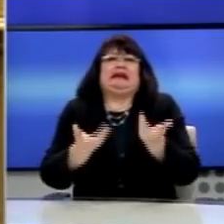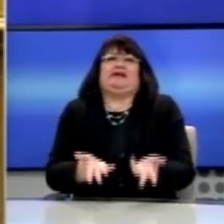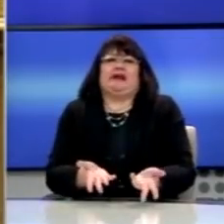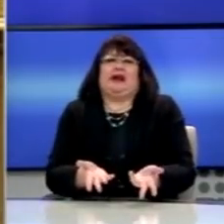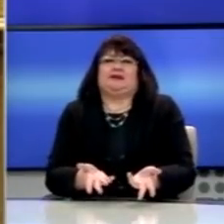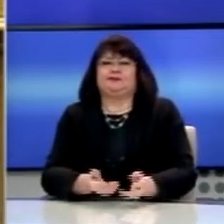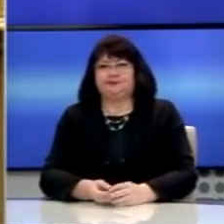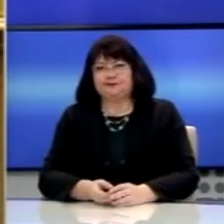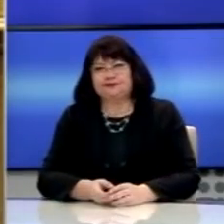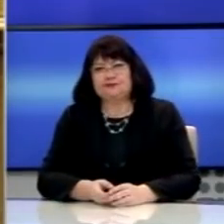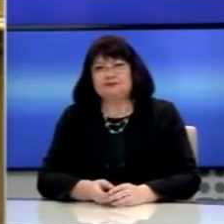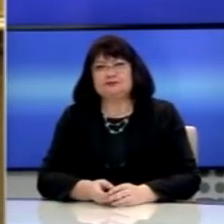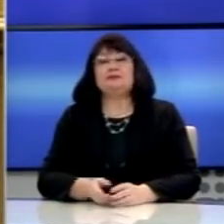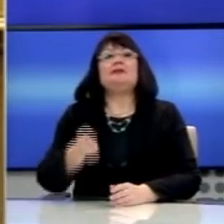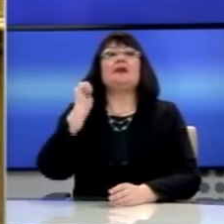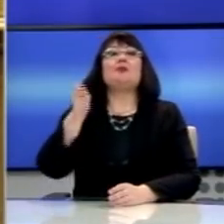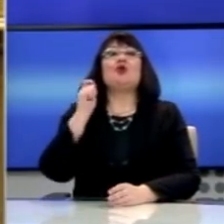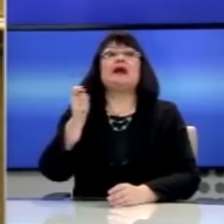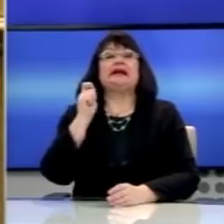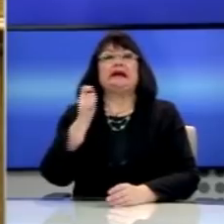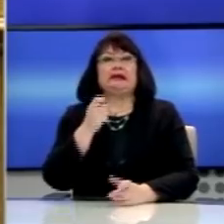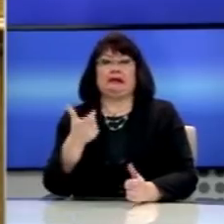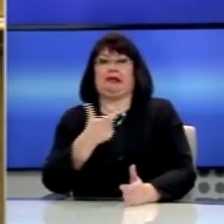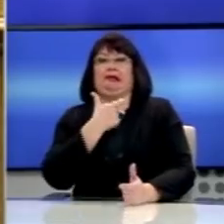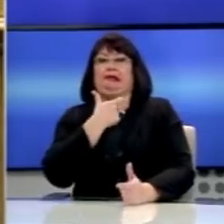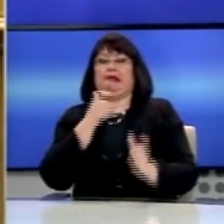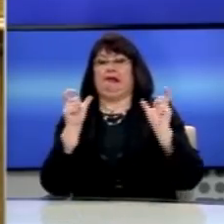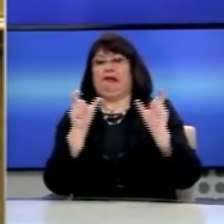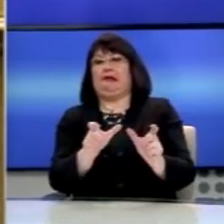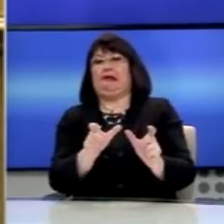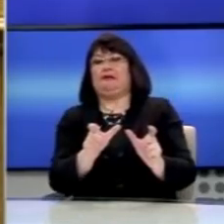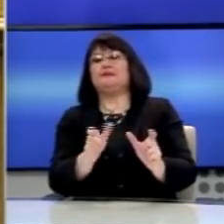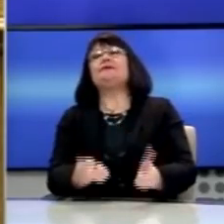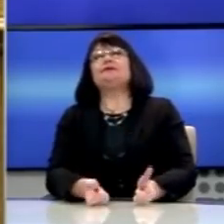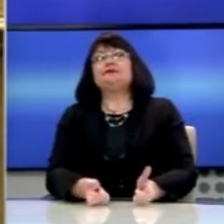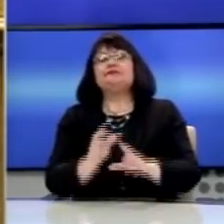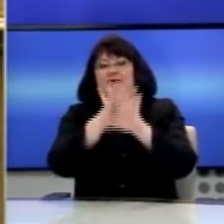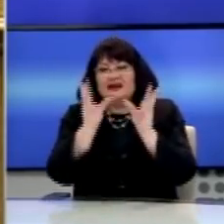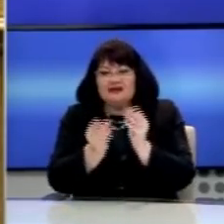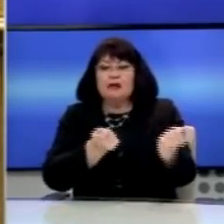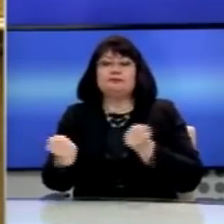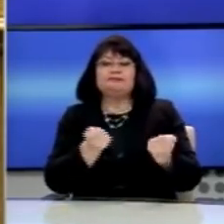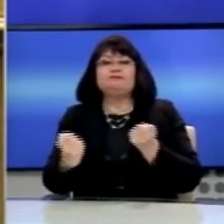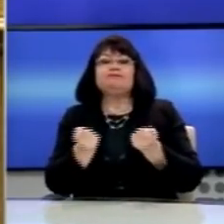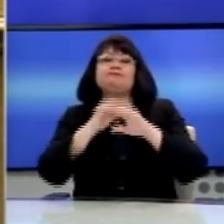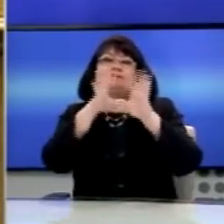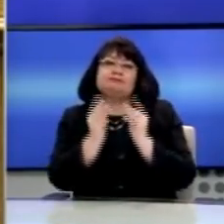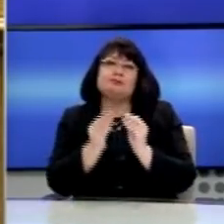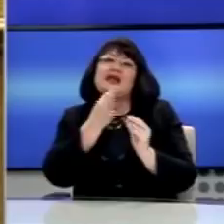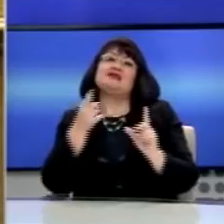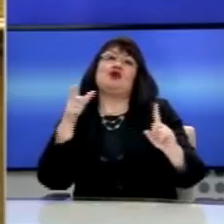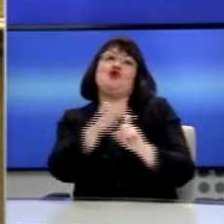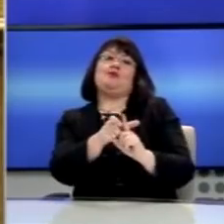δέσμοι μιας πολιτικής, αυτής δηλαδή που εφαρμόζεται για την ίδια τη διαχείριση συνολικά της πανδημίας.